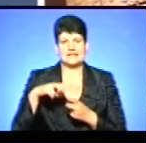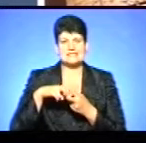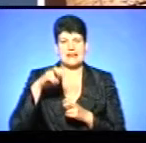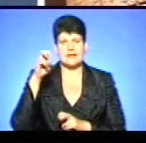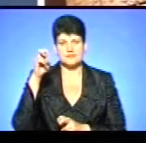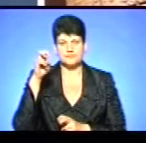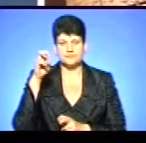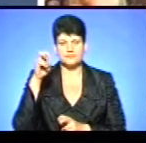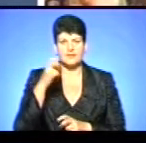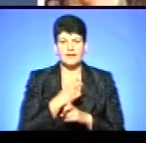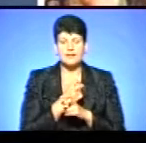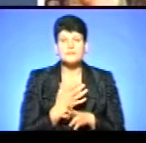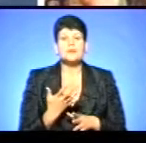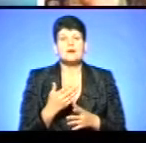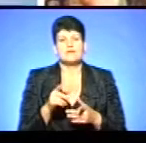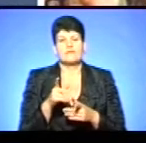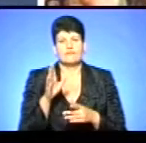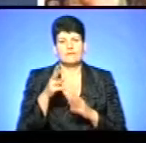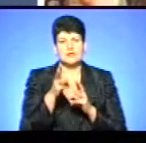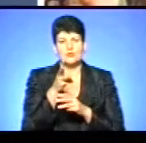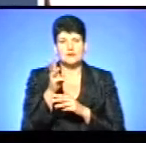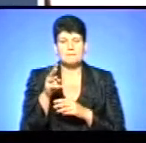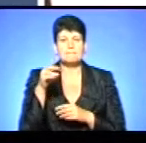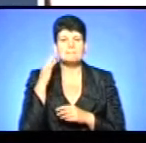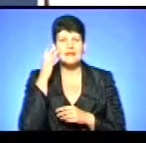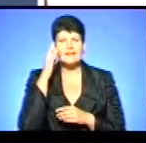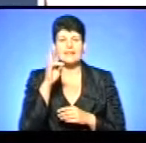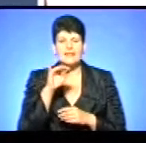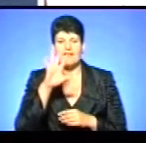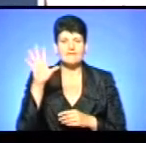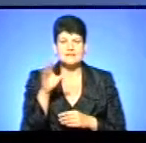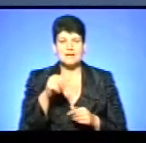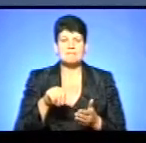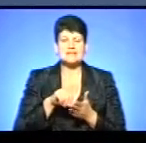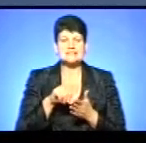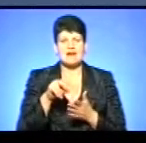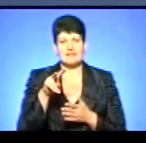Відеокліп до пісні «Далі», який знімали під час проекту «Мрія на всіх», представили у Тернополі.